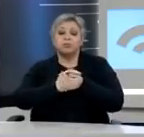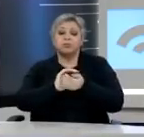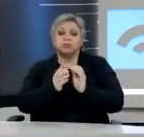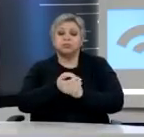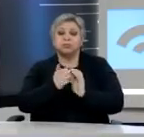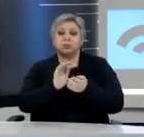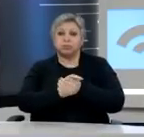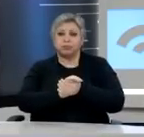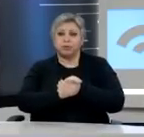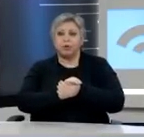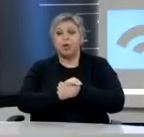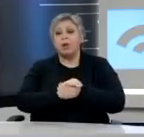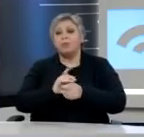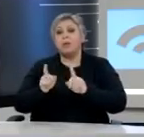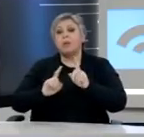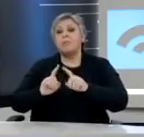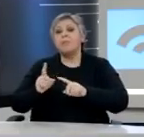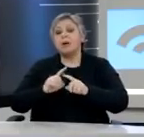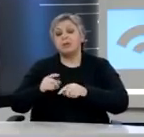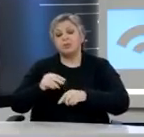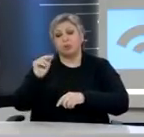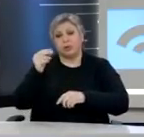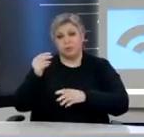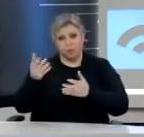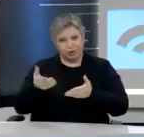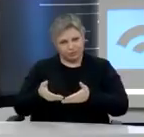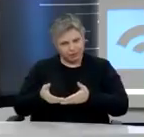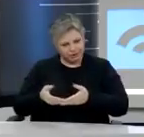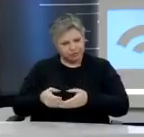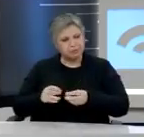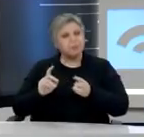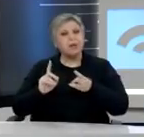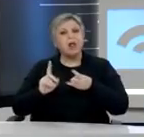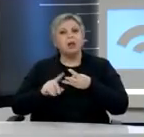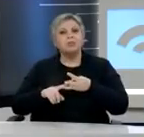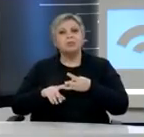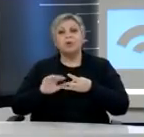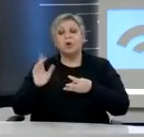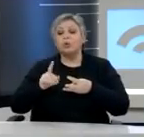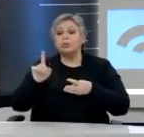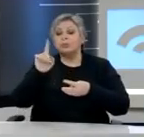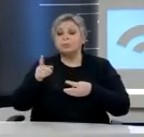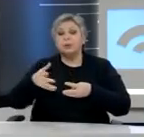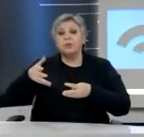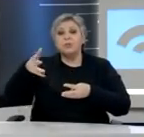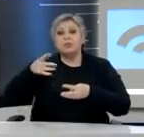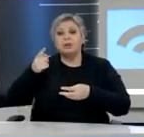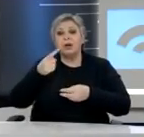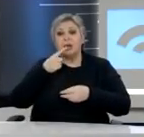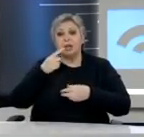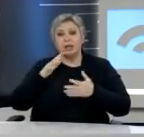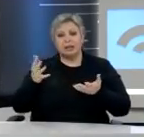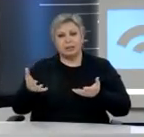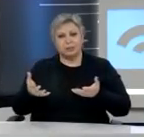βουλευτές. Στα λόγια του αρχηγού της αξιωματικής αντιπολίτευσης στο κολοσιαίο